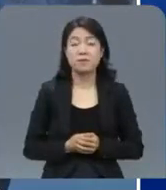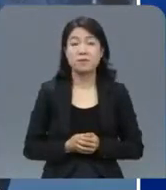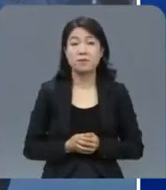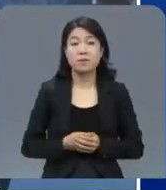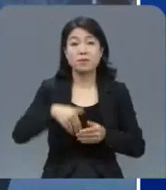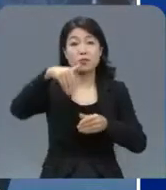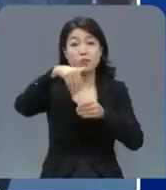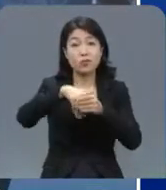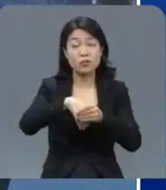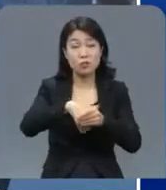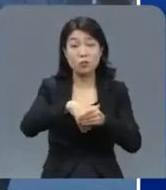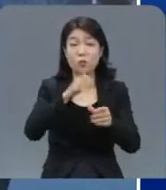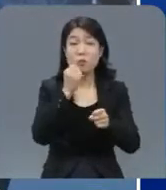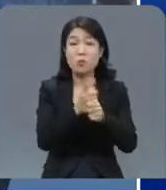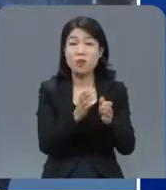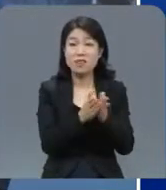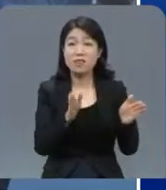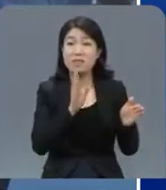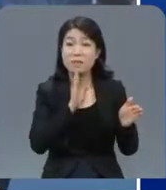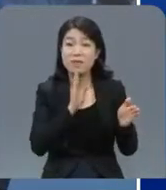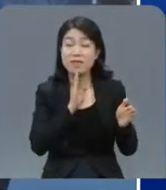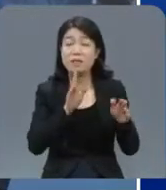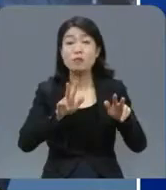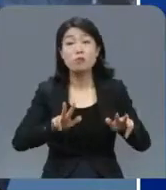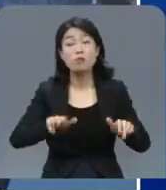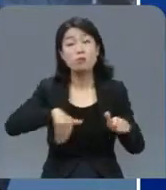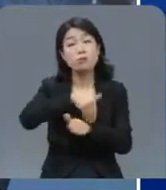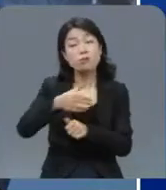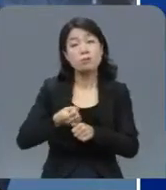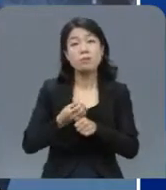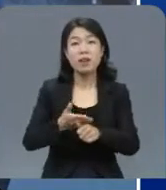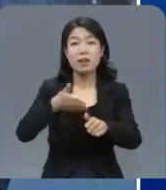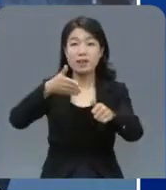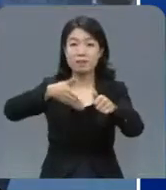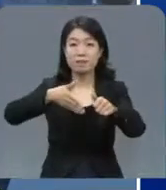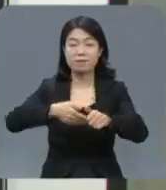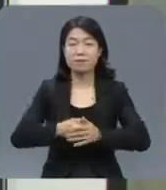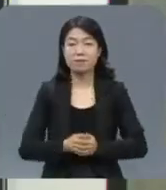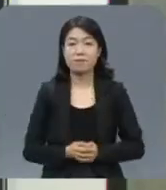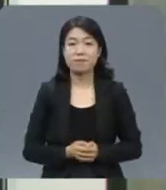투표가 시작된 지 한참 지났는데요 지금 투표 상황 전해주시죠